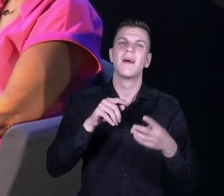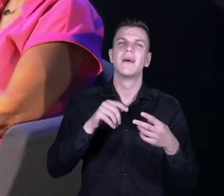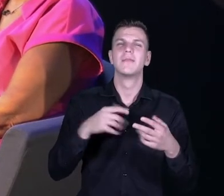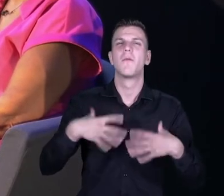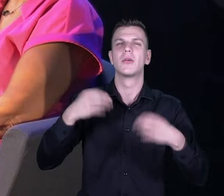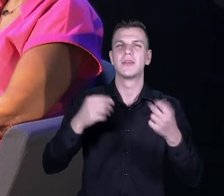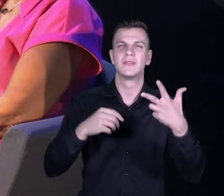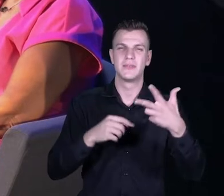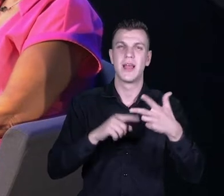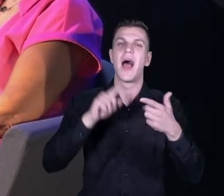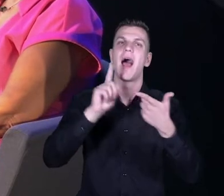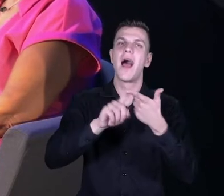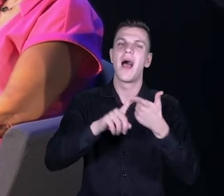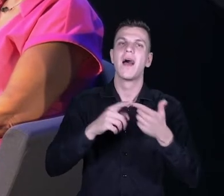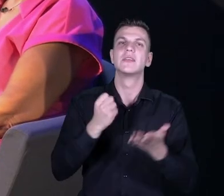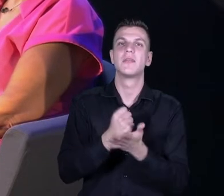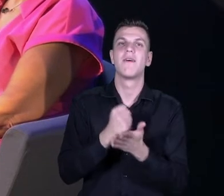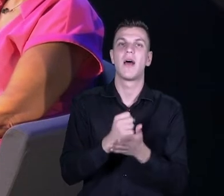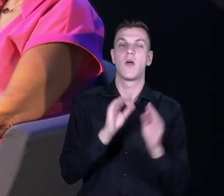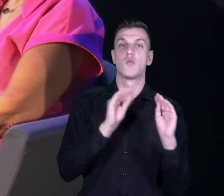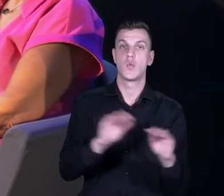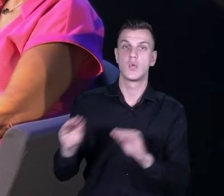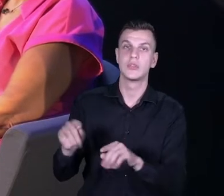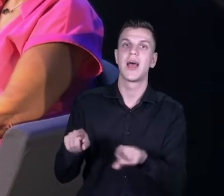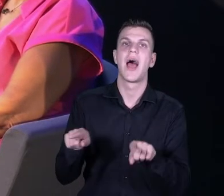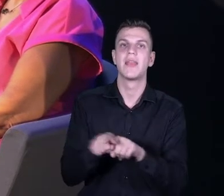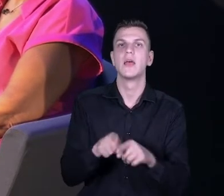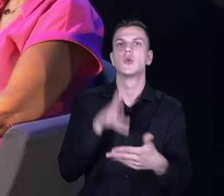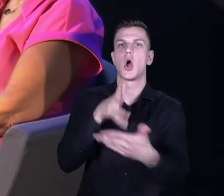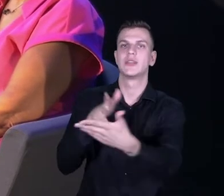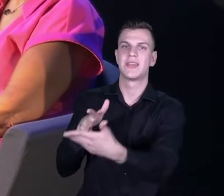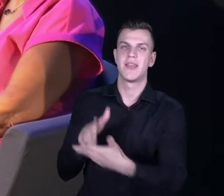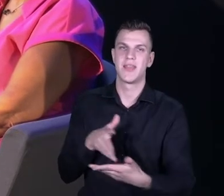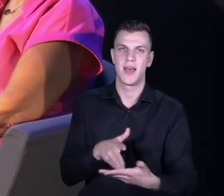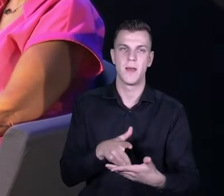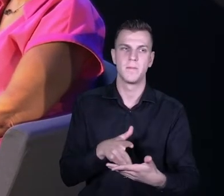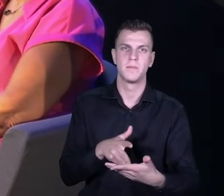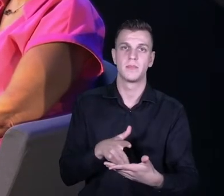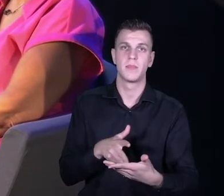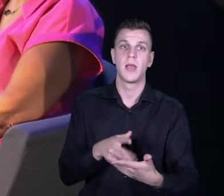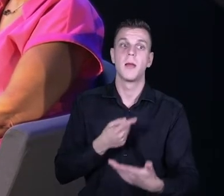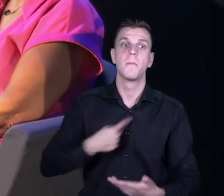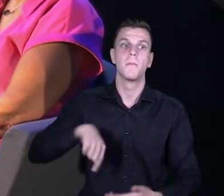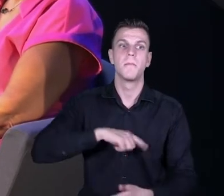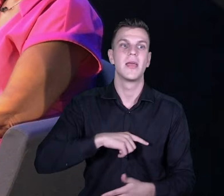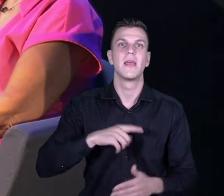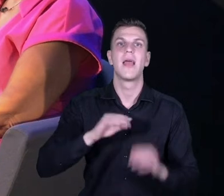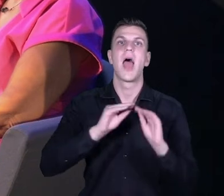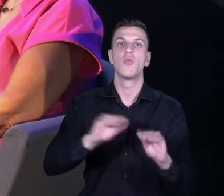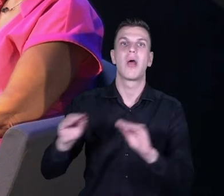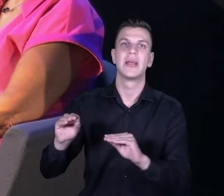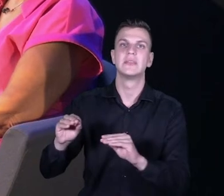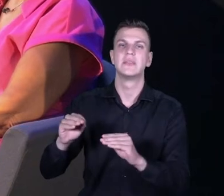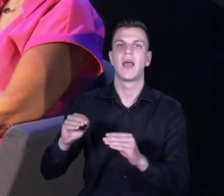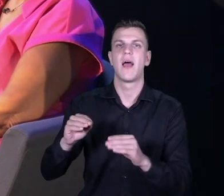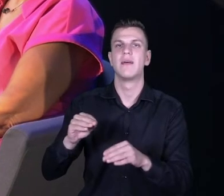też oceniania, to bazujemy na frenetowskich technikach pracy. My w szkole pracujemy bez pakietów edukacyjnych, więc